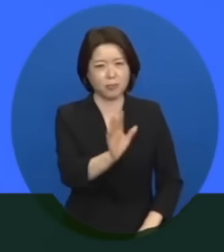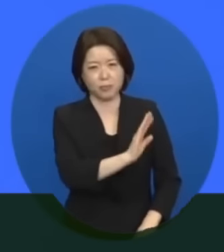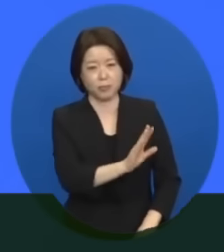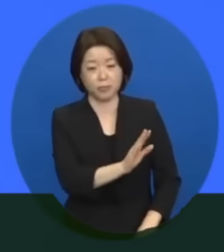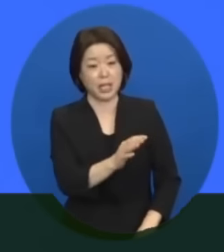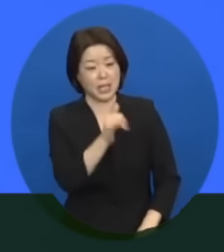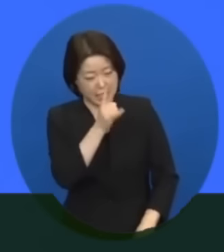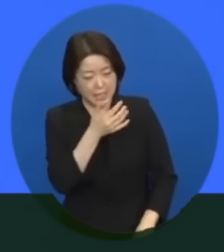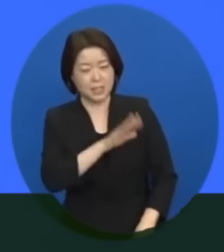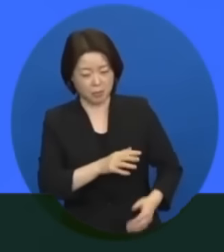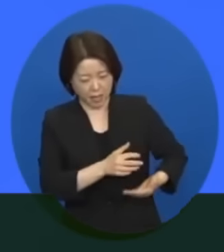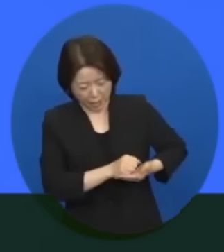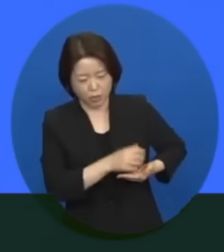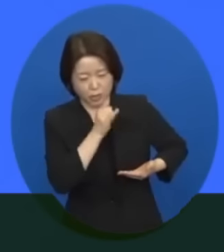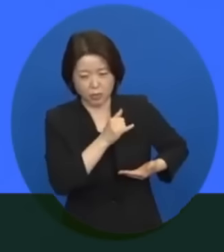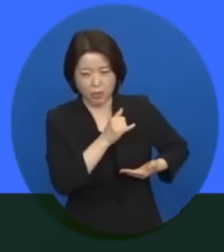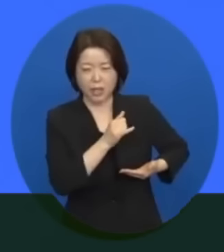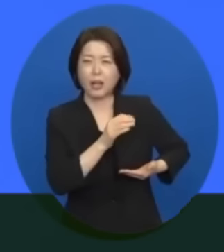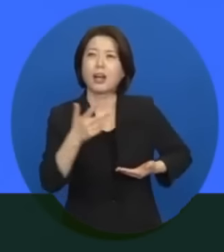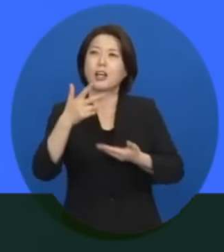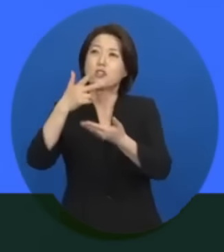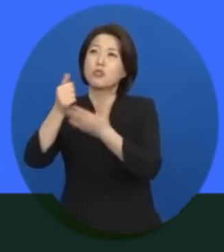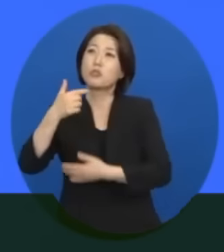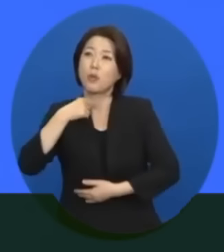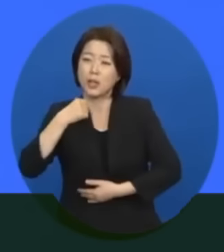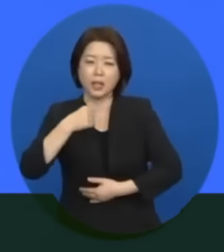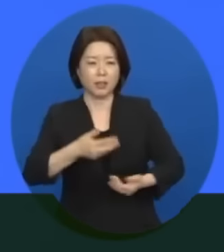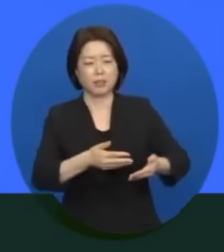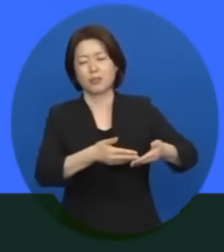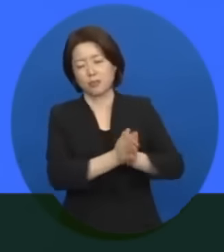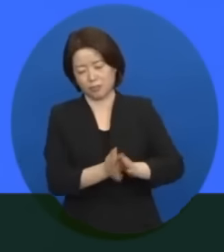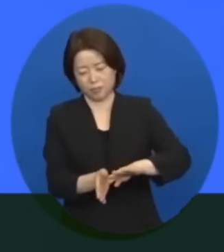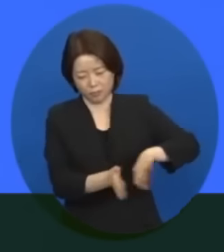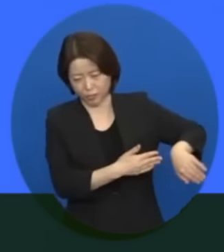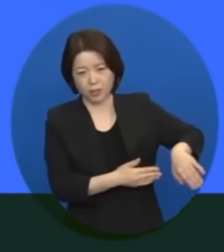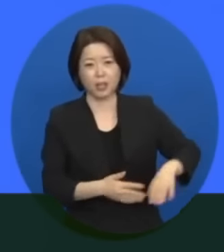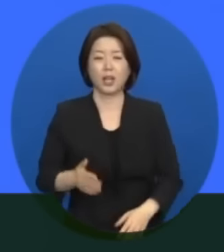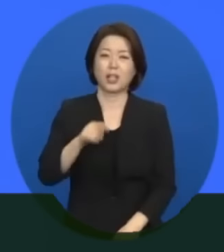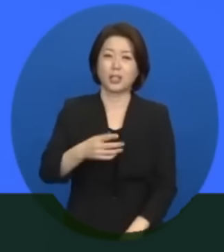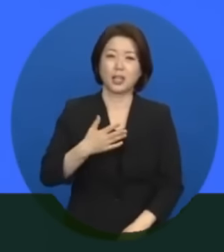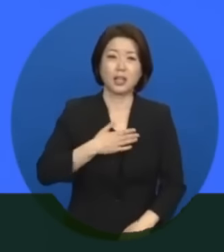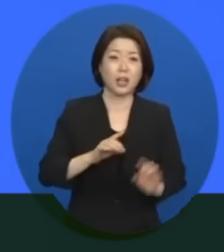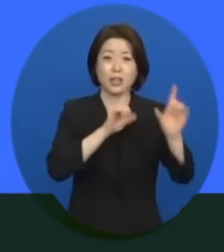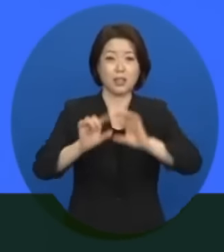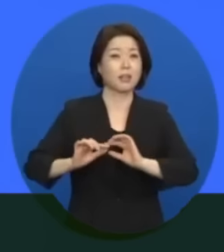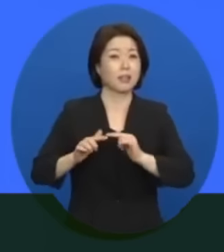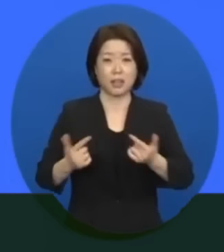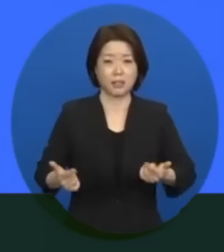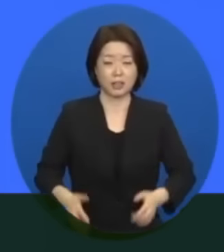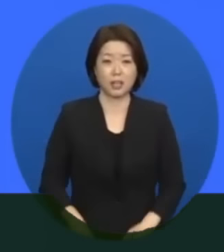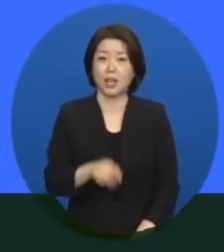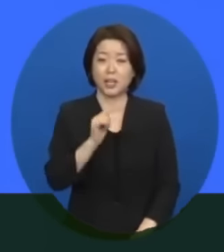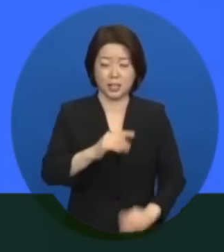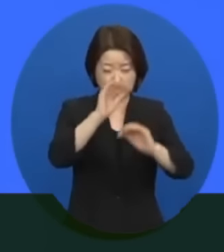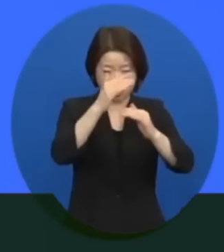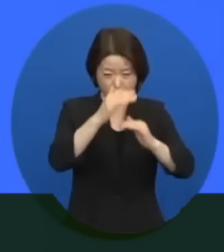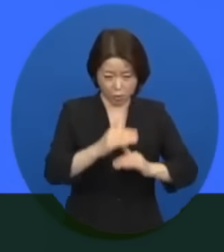있지만 주님이 원하신다면 접을 수 있는 이게 내가 사는 것이 아니에요이